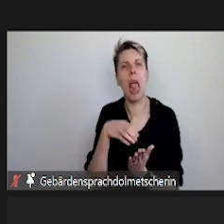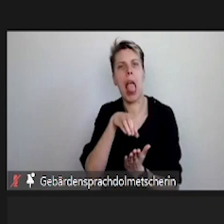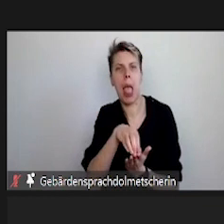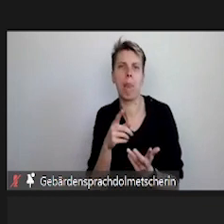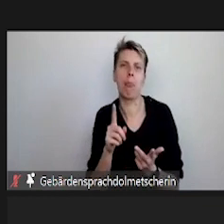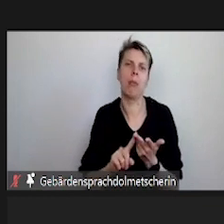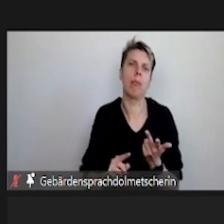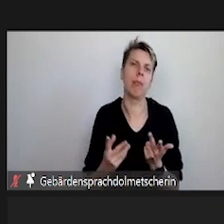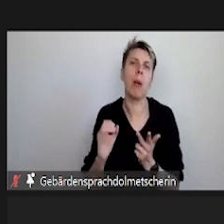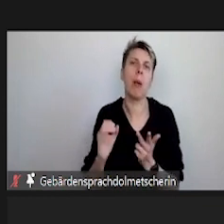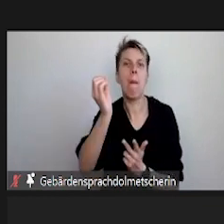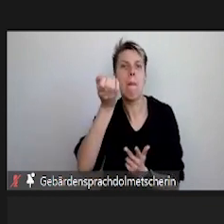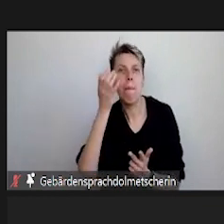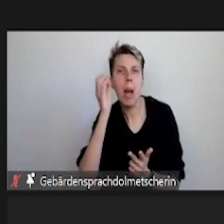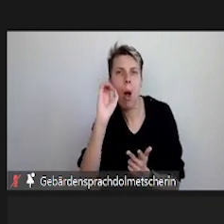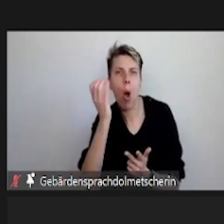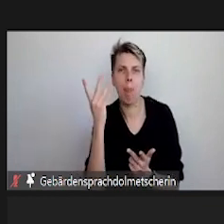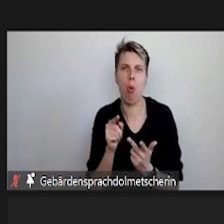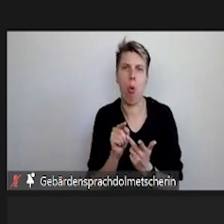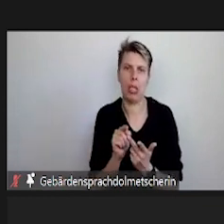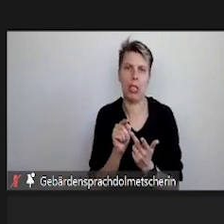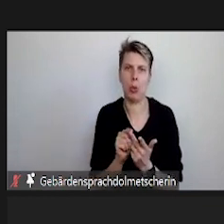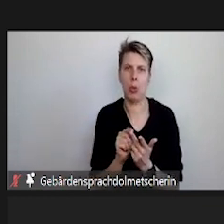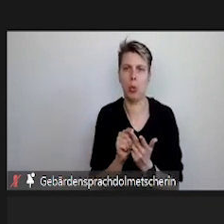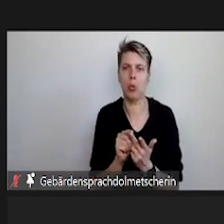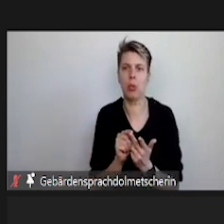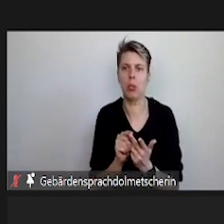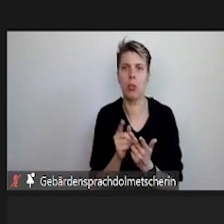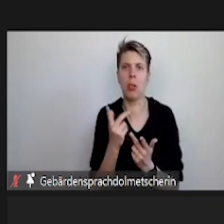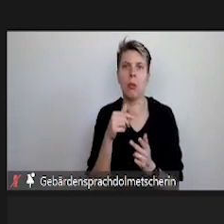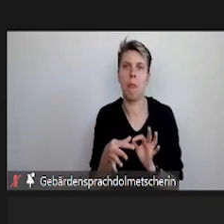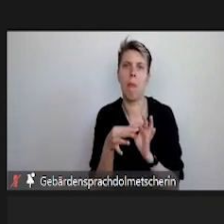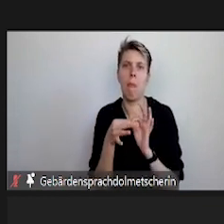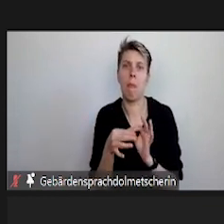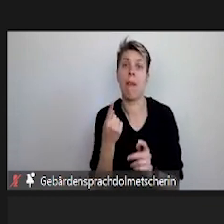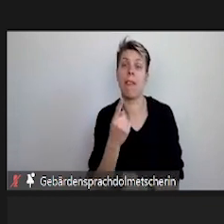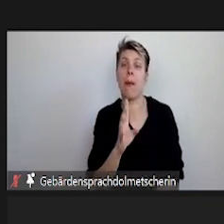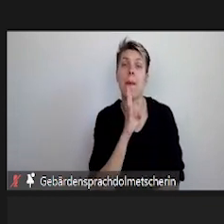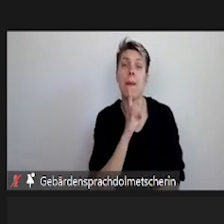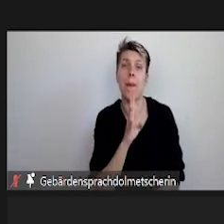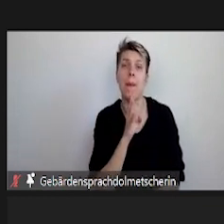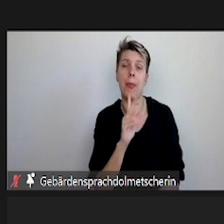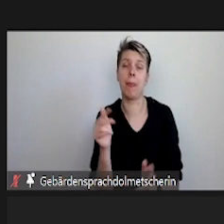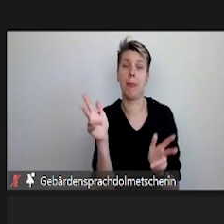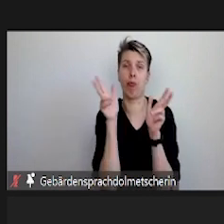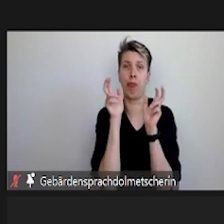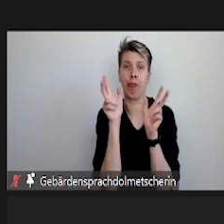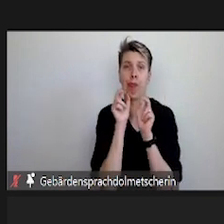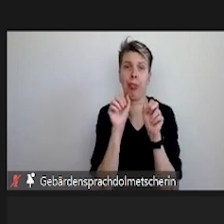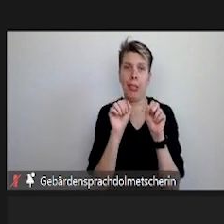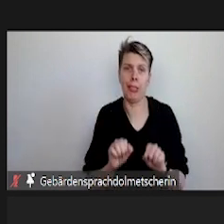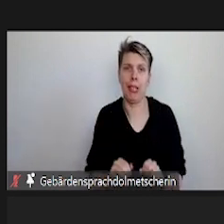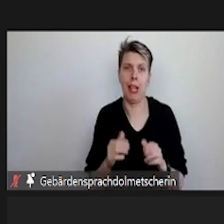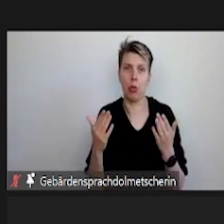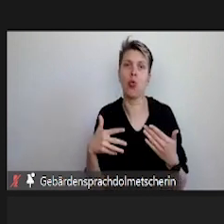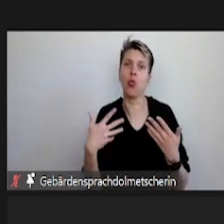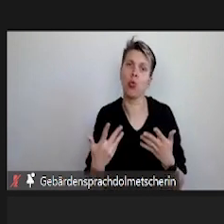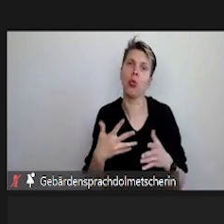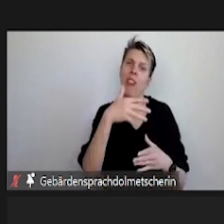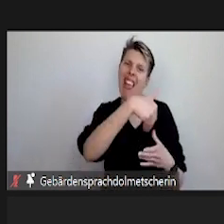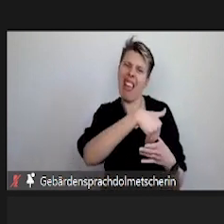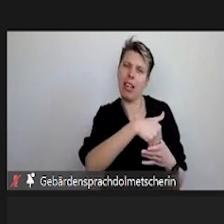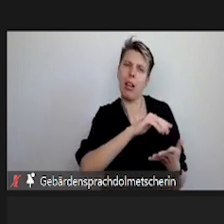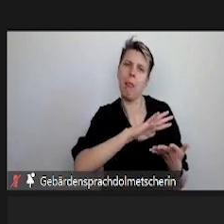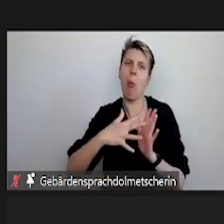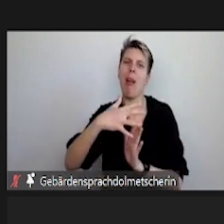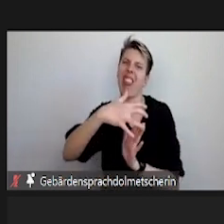es PowerPoint-Präsentationen, vorwiegend irgendwie mit Hilfe einer Sprachausgabe, die mir natürlich ohne Probleme textbasierte Inhalte